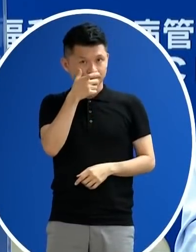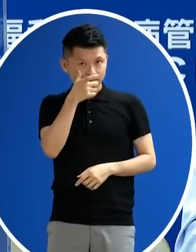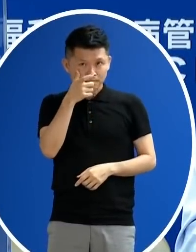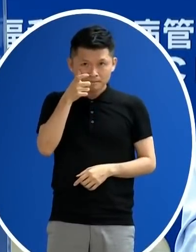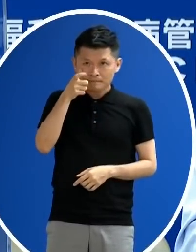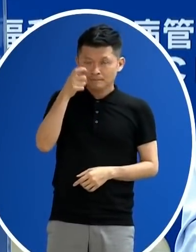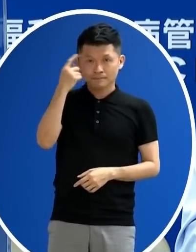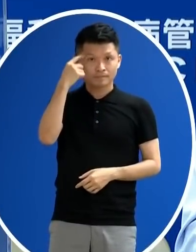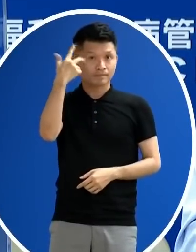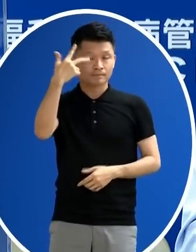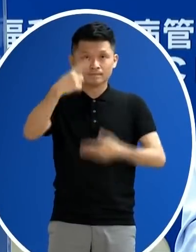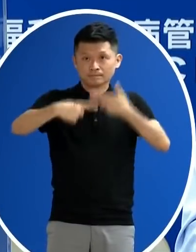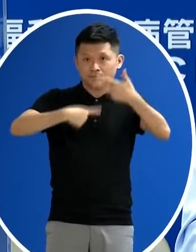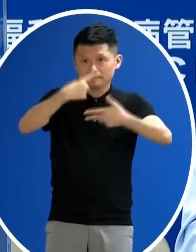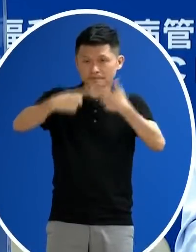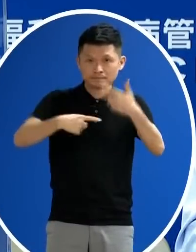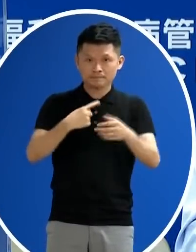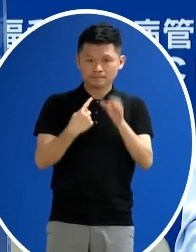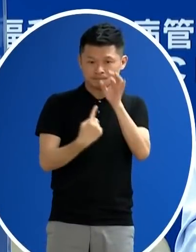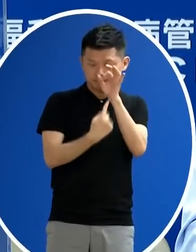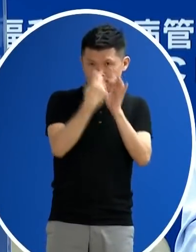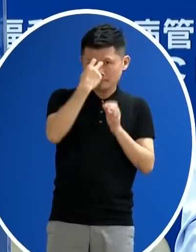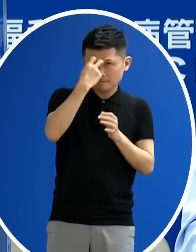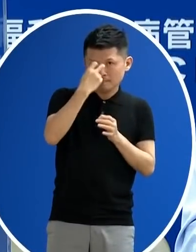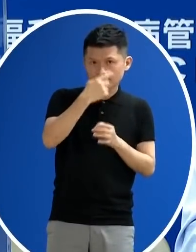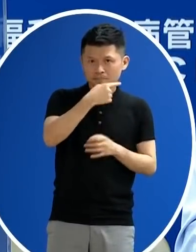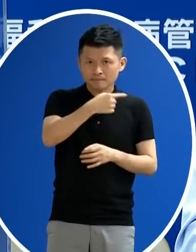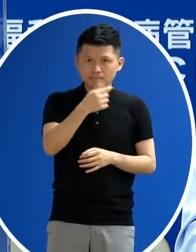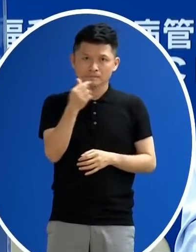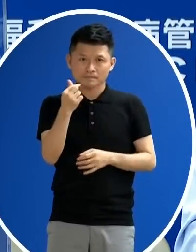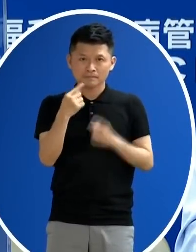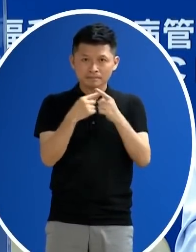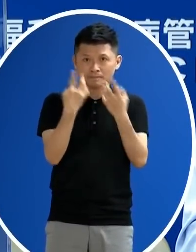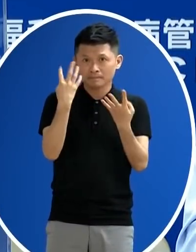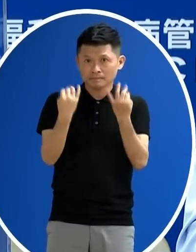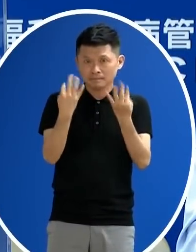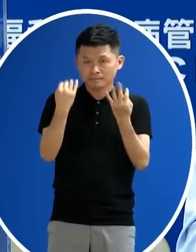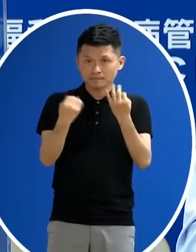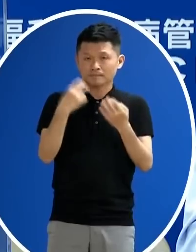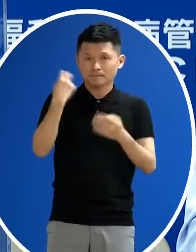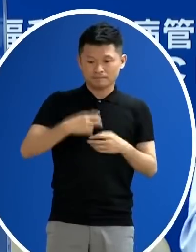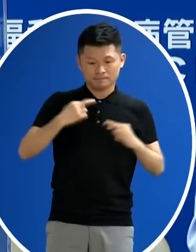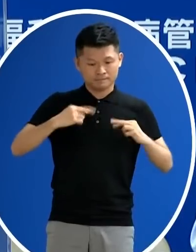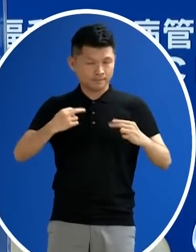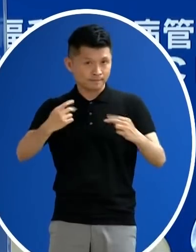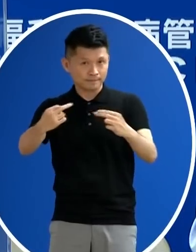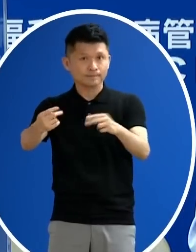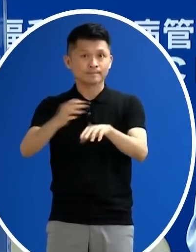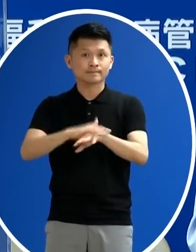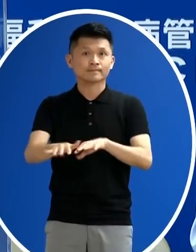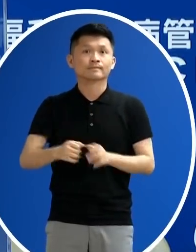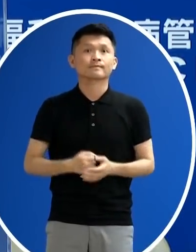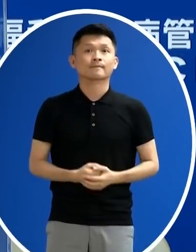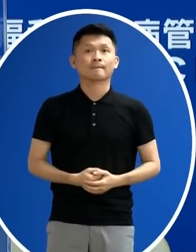先看7天这初步的一些裁剪的情况怎么样，然后再做滚动式的检讨。